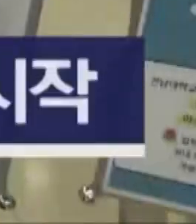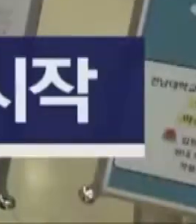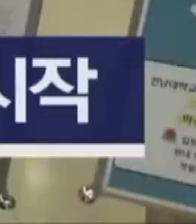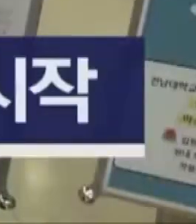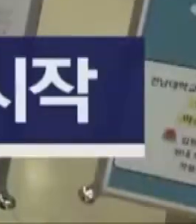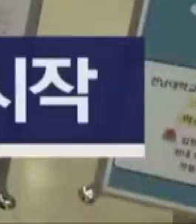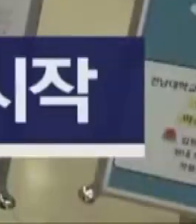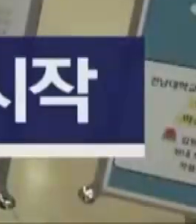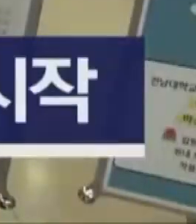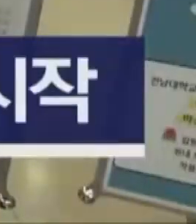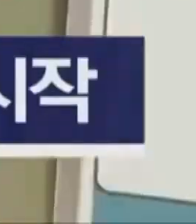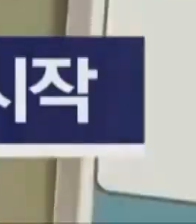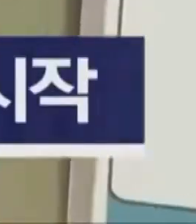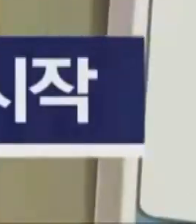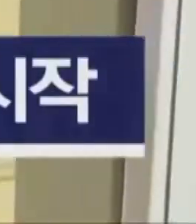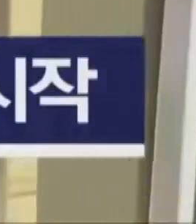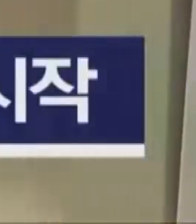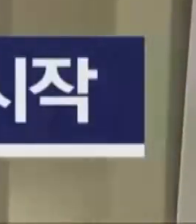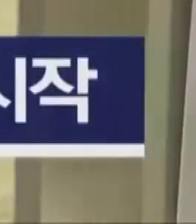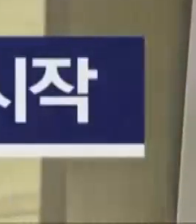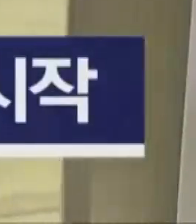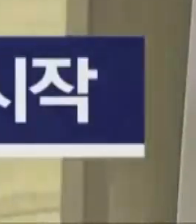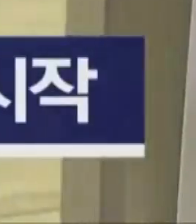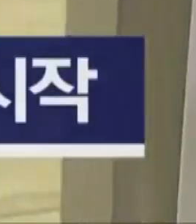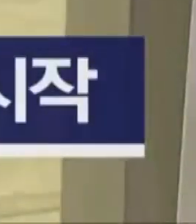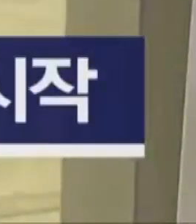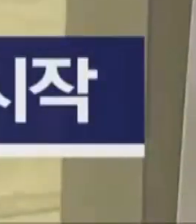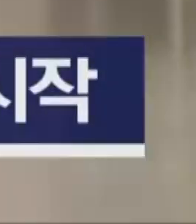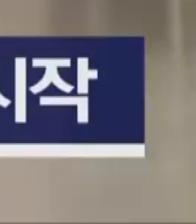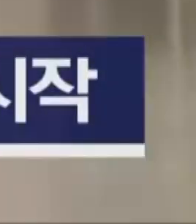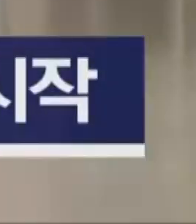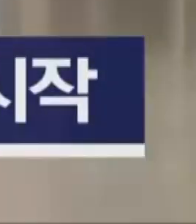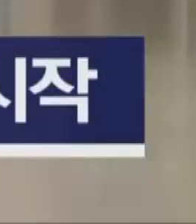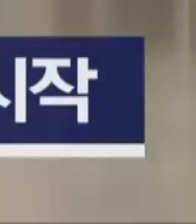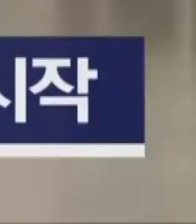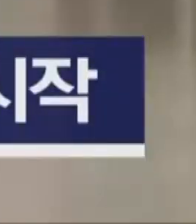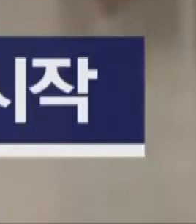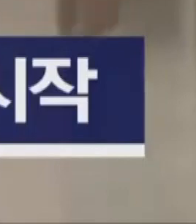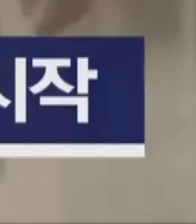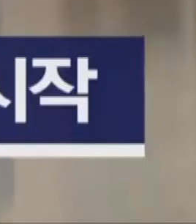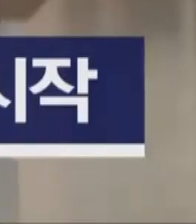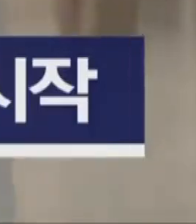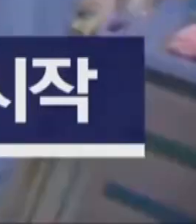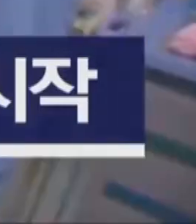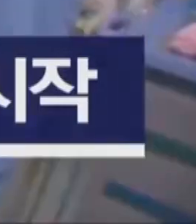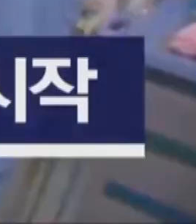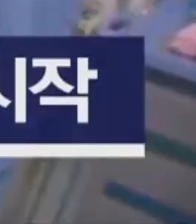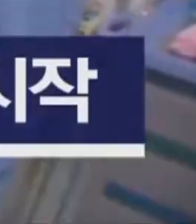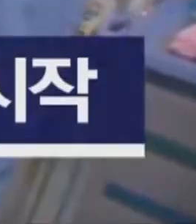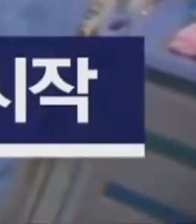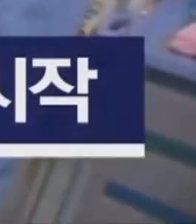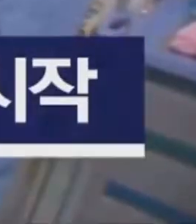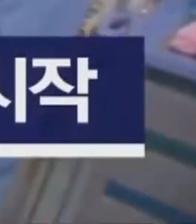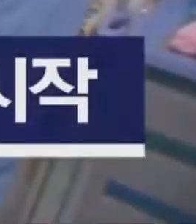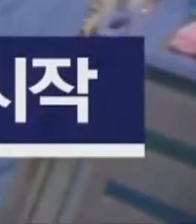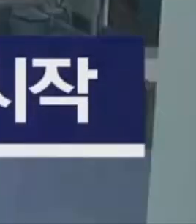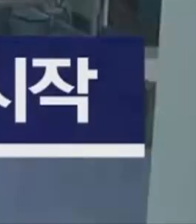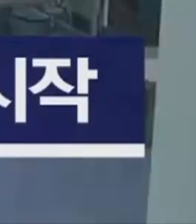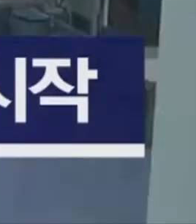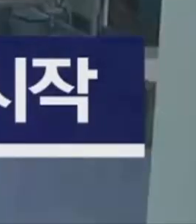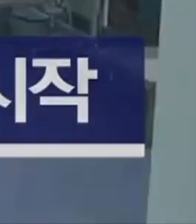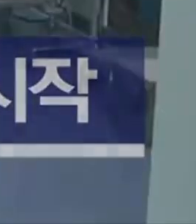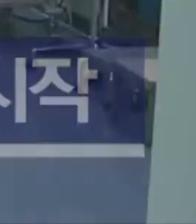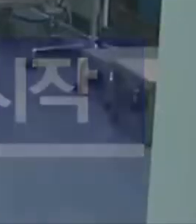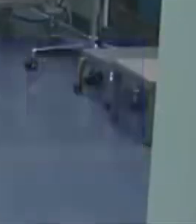의대정원 확대에 반발해 광주전남대학병원에서도 전공의들의 대규모 이탈이 이어지고 있습니다. 수술 연기와 조기 퇴원 등 의료